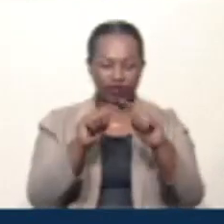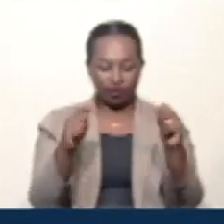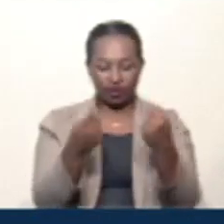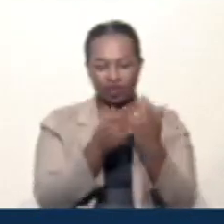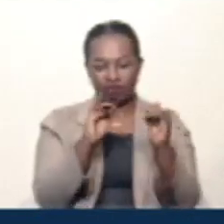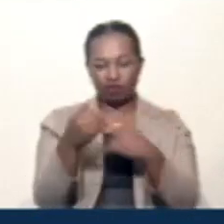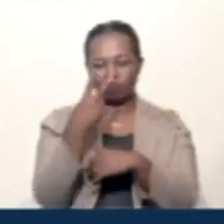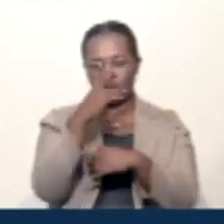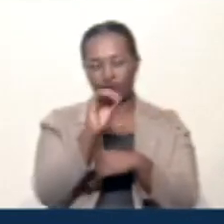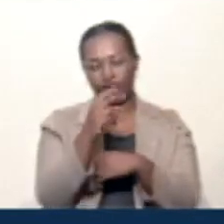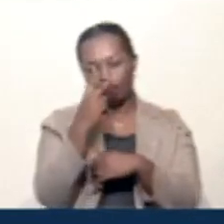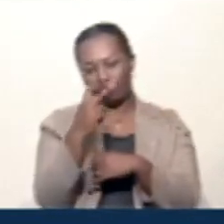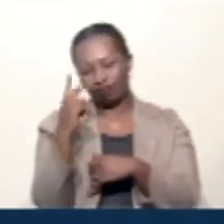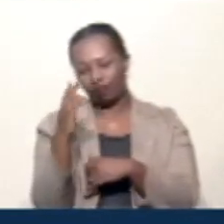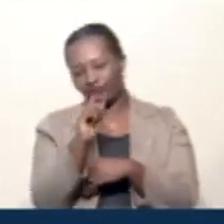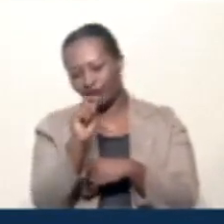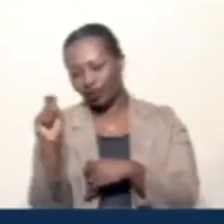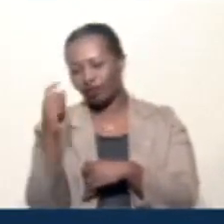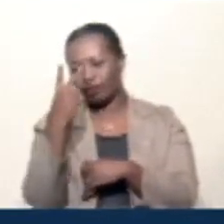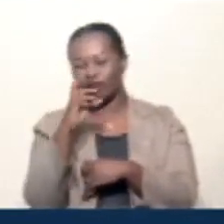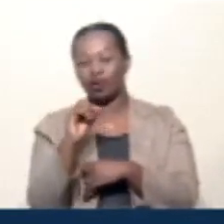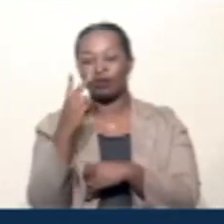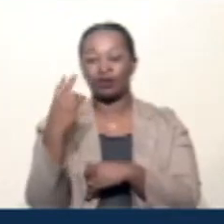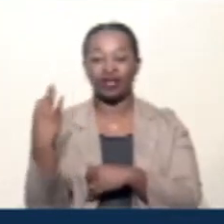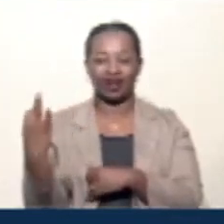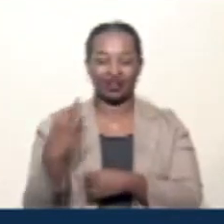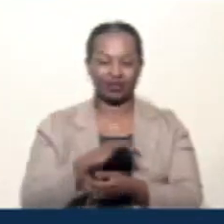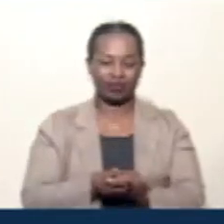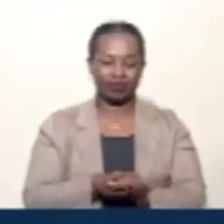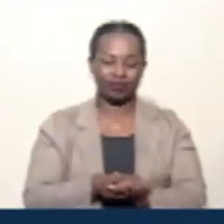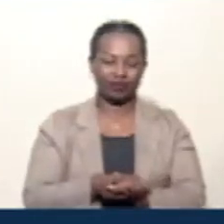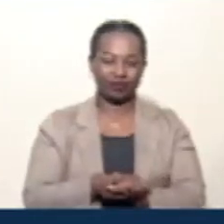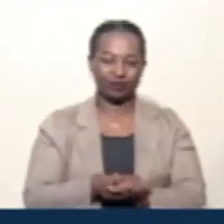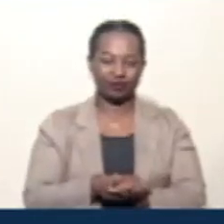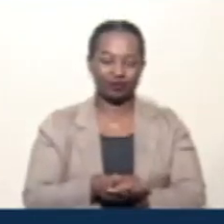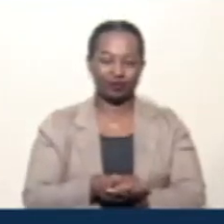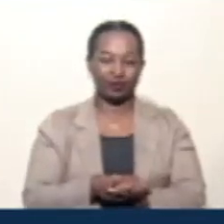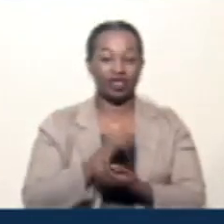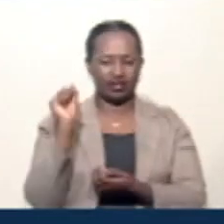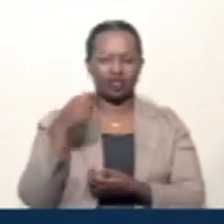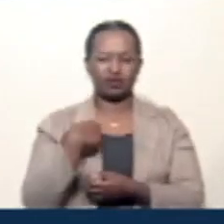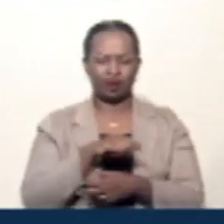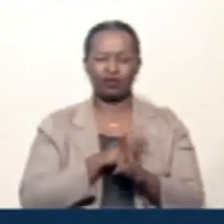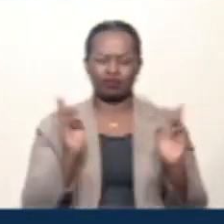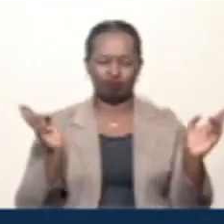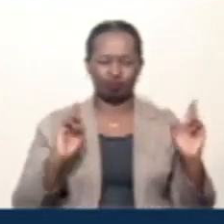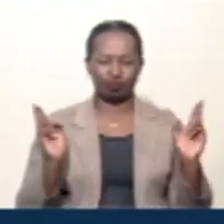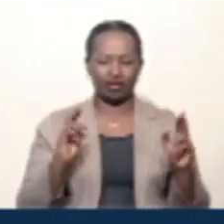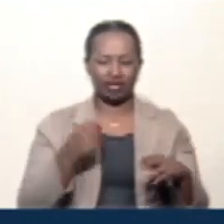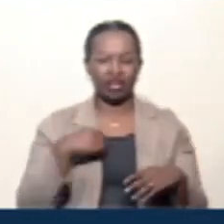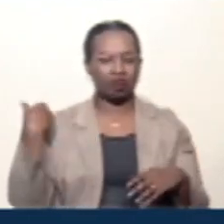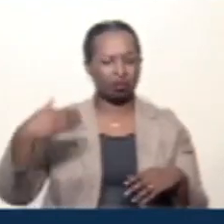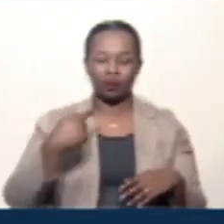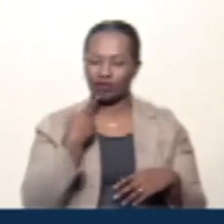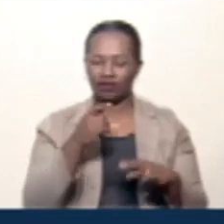2022-2023. Ya turi tayari nkunda kubivuga